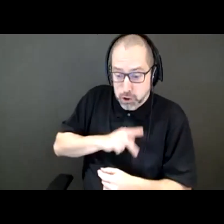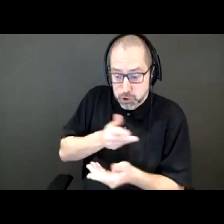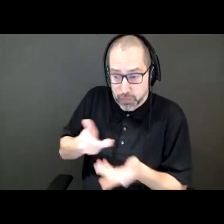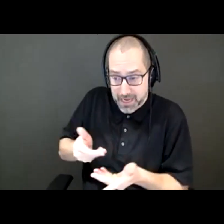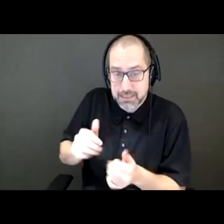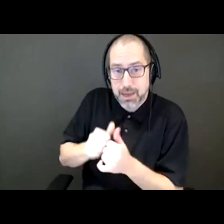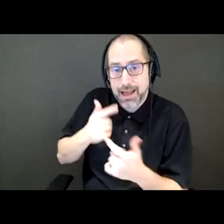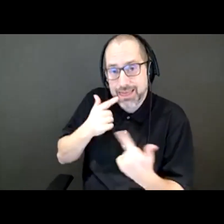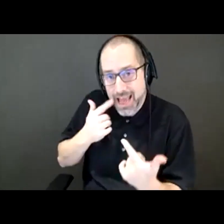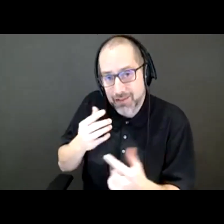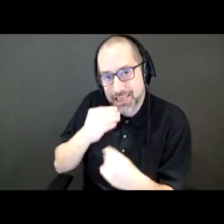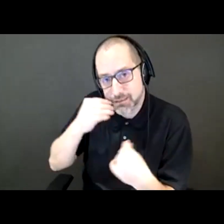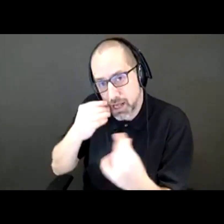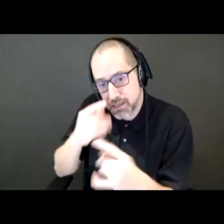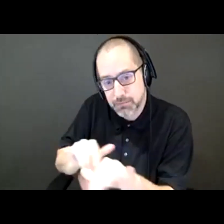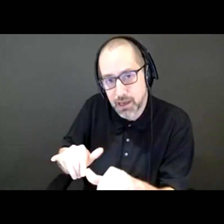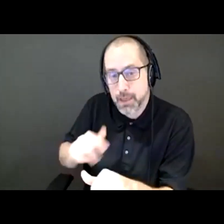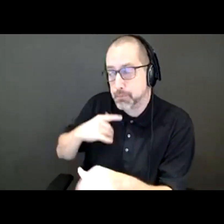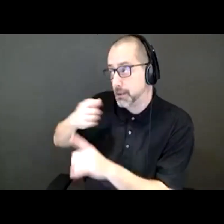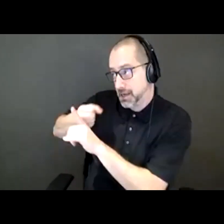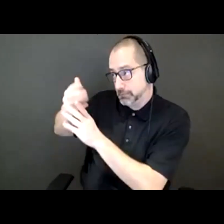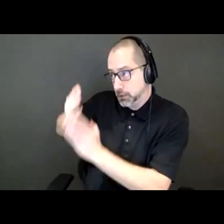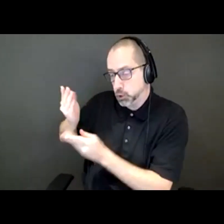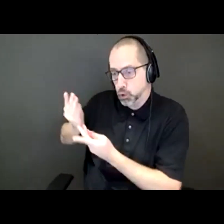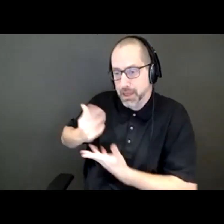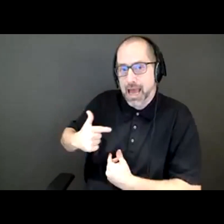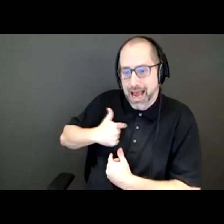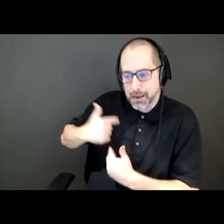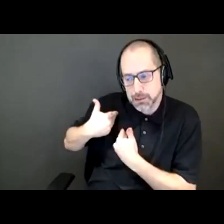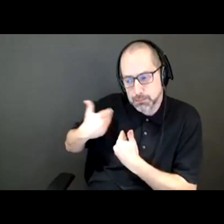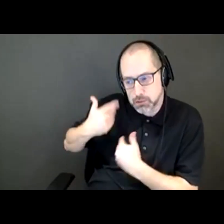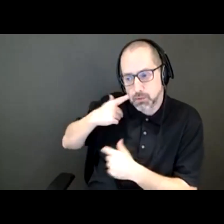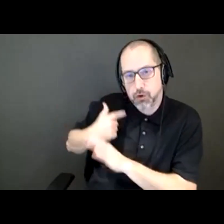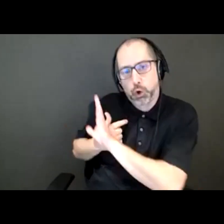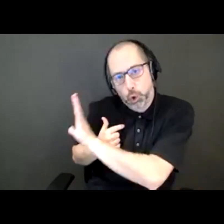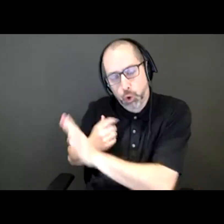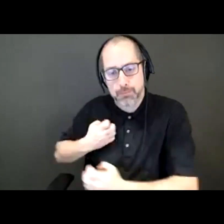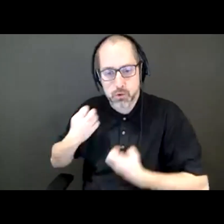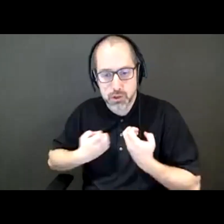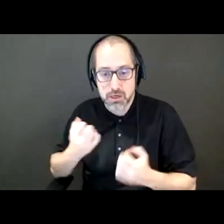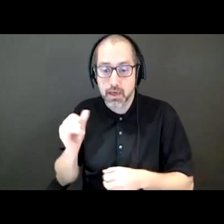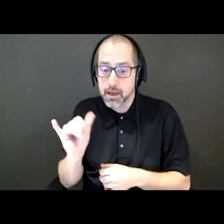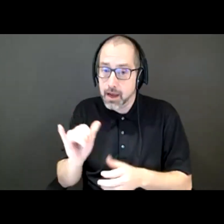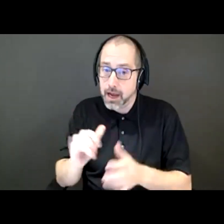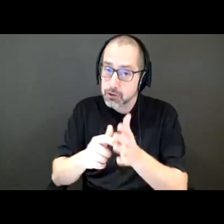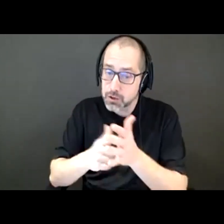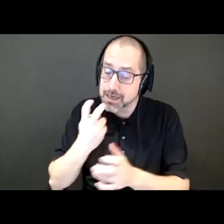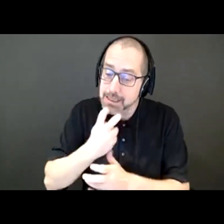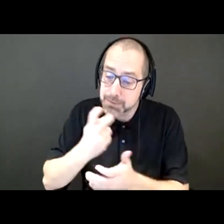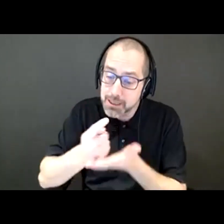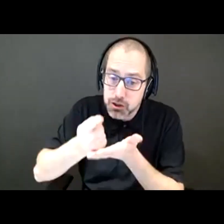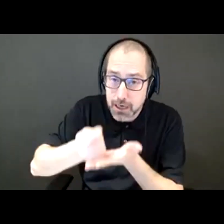choses en rien parce que mon agresseur m'avait indiqué que c'est moi qui était responsable pour les émotions j'avais aussi besoin